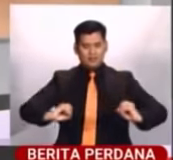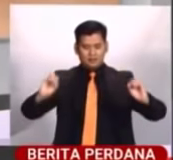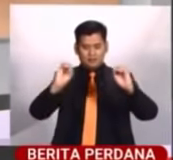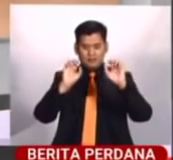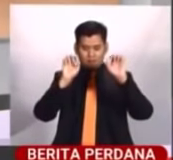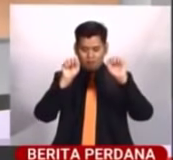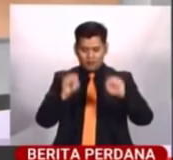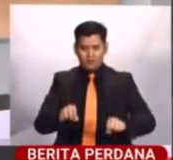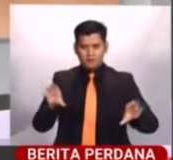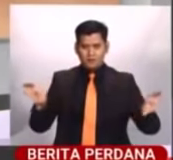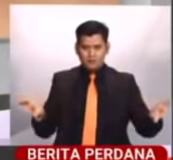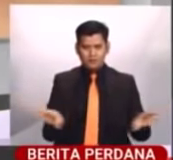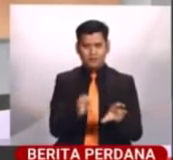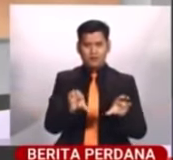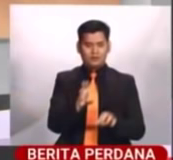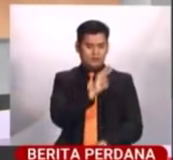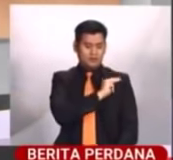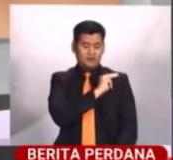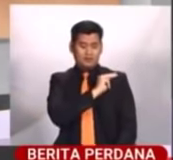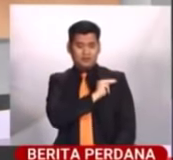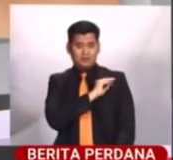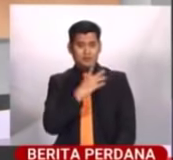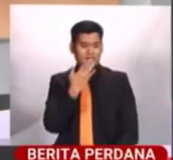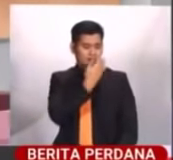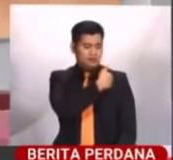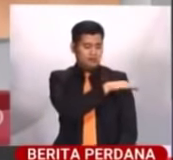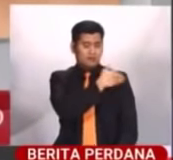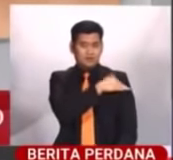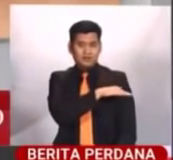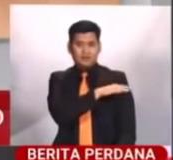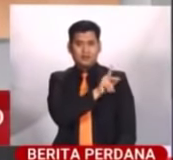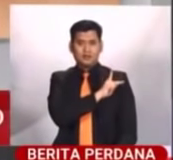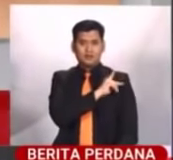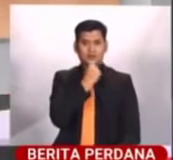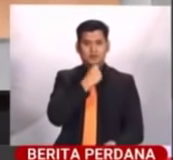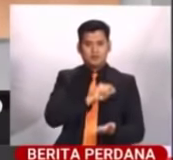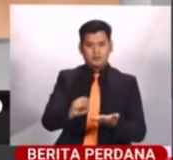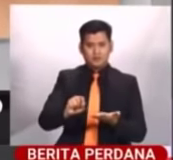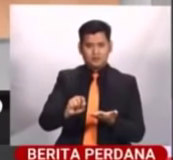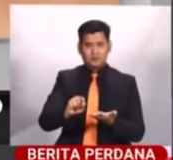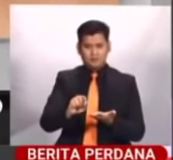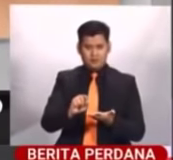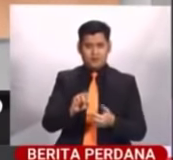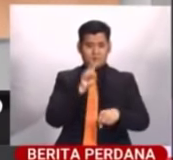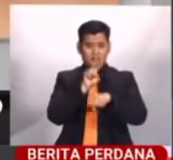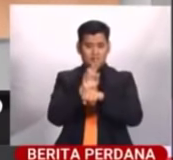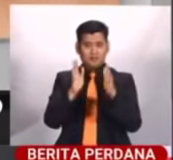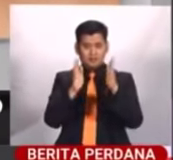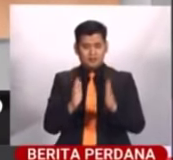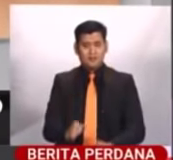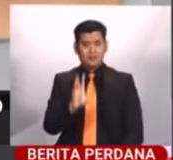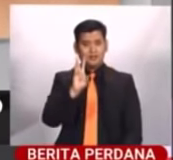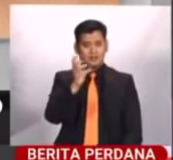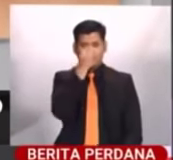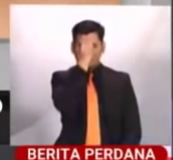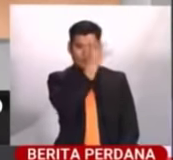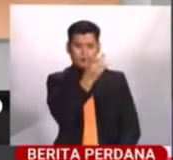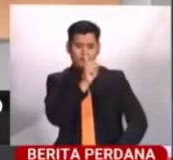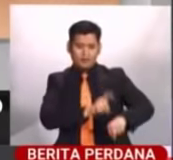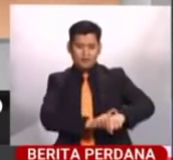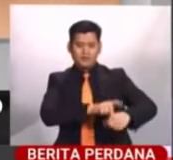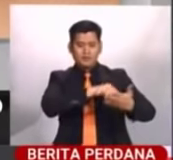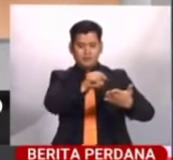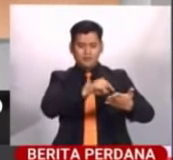Pelajaran. Bekas Ketua Setiausaha Kementerian itu, Tan Sri Dr. Madinah Muhammad selaku saksi ke-6 memberitahu perkara itu